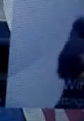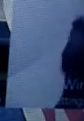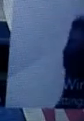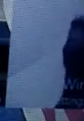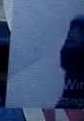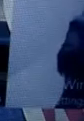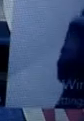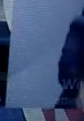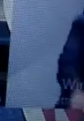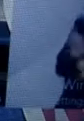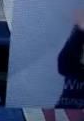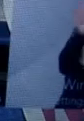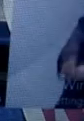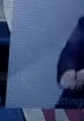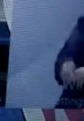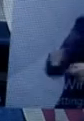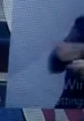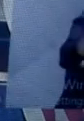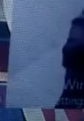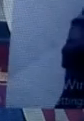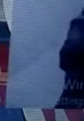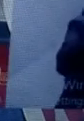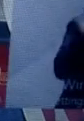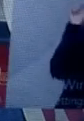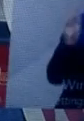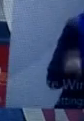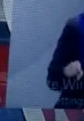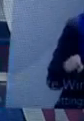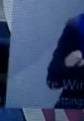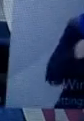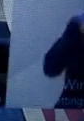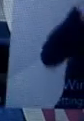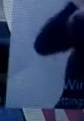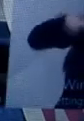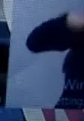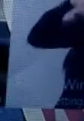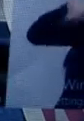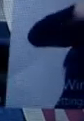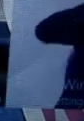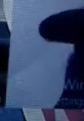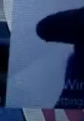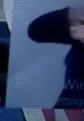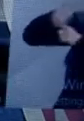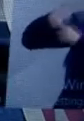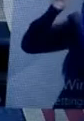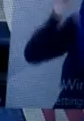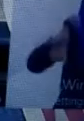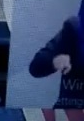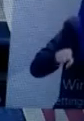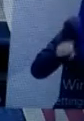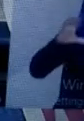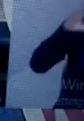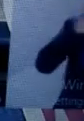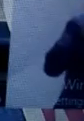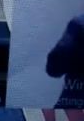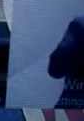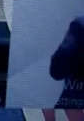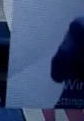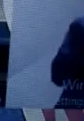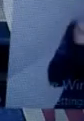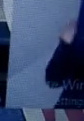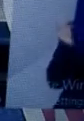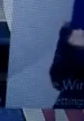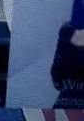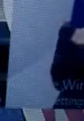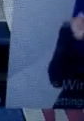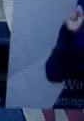kolam pancing komersial dan penggambaran filem. Mesyuarat dan bengkel juga